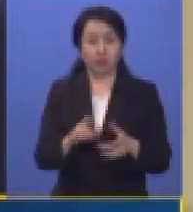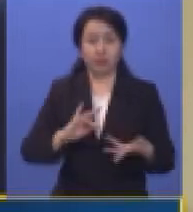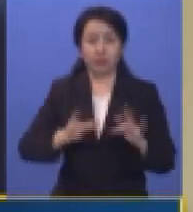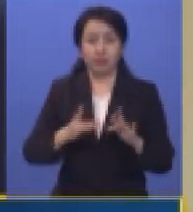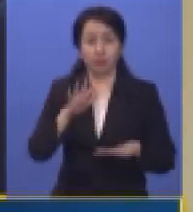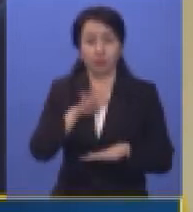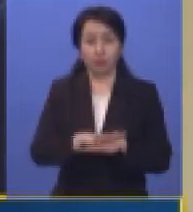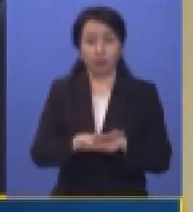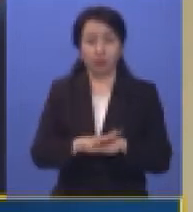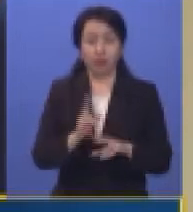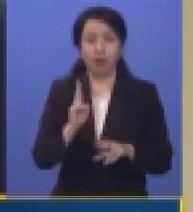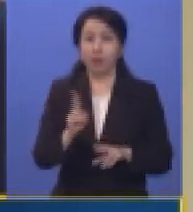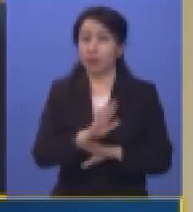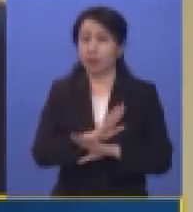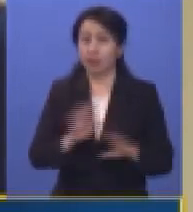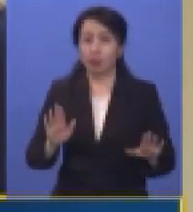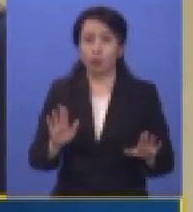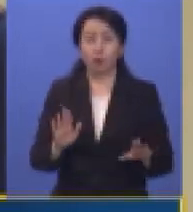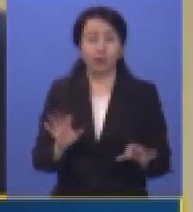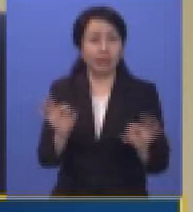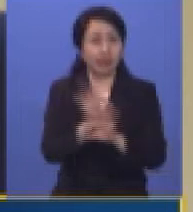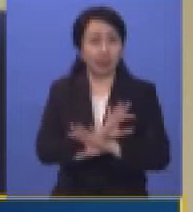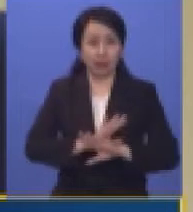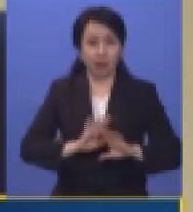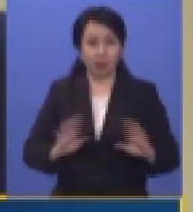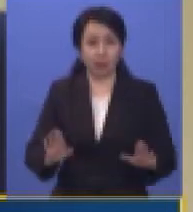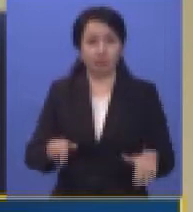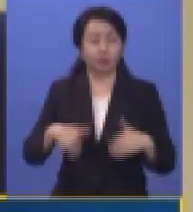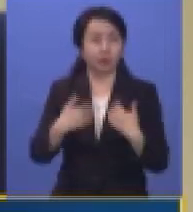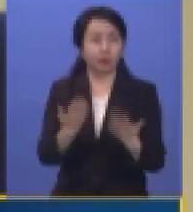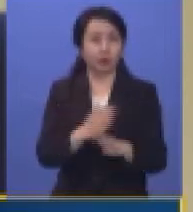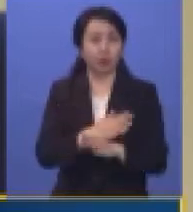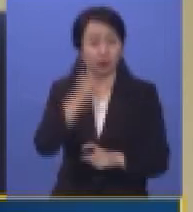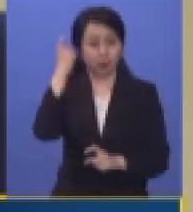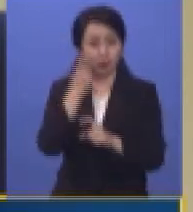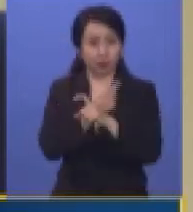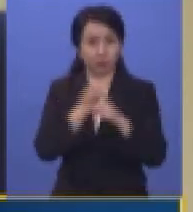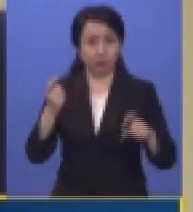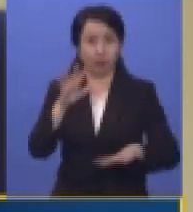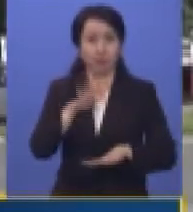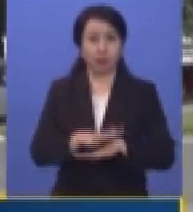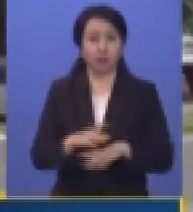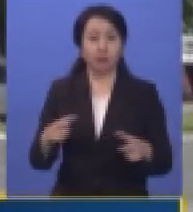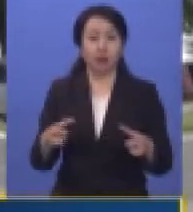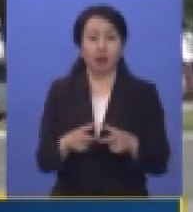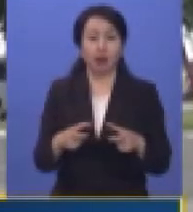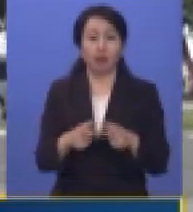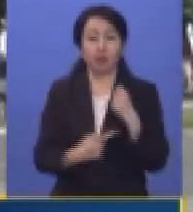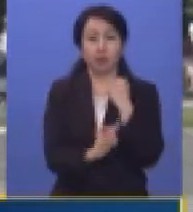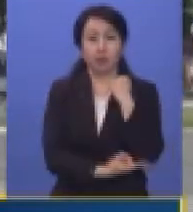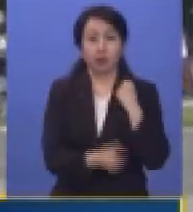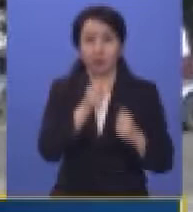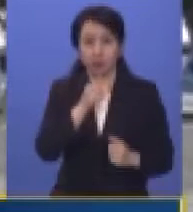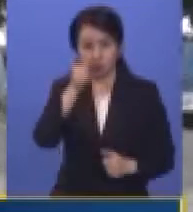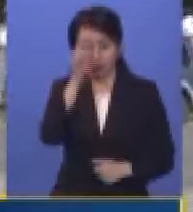банка. Никому и ни при каких обстоятельствах не передавайте данные о вашей банковской карте. За последние месяцы